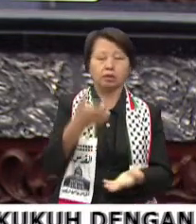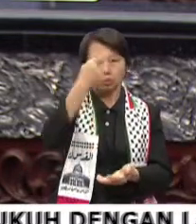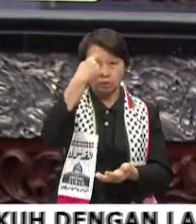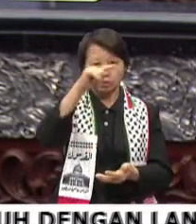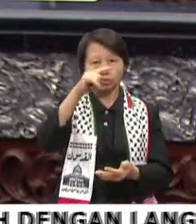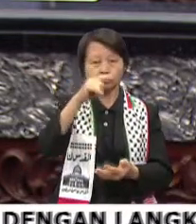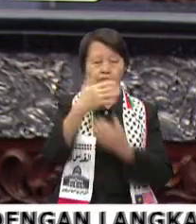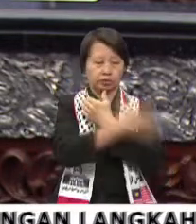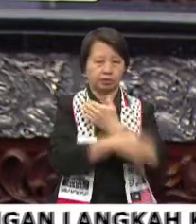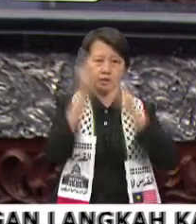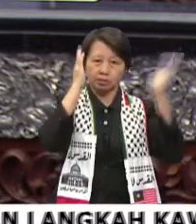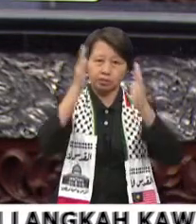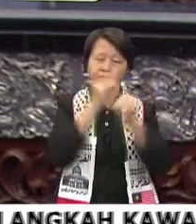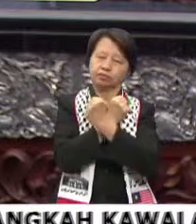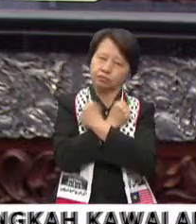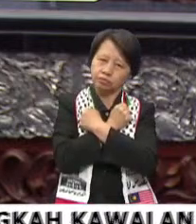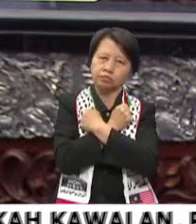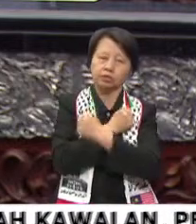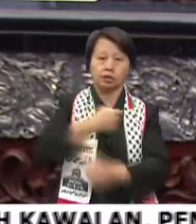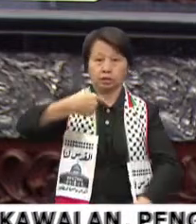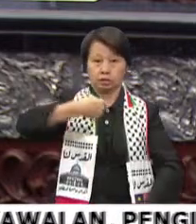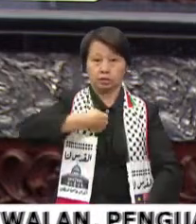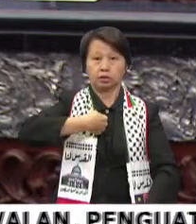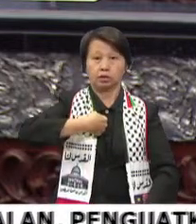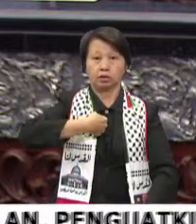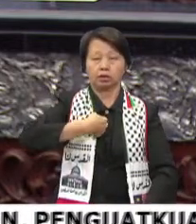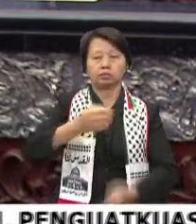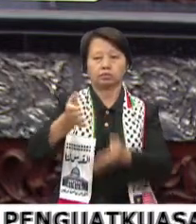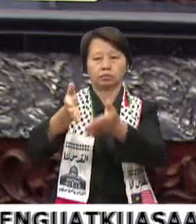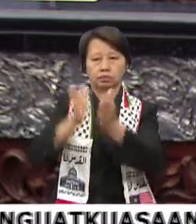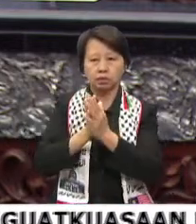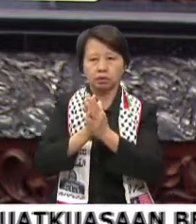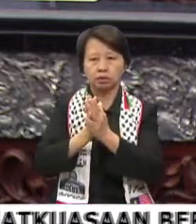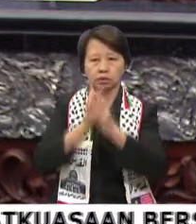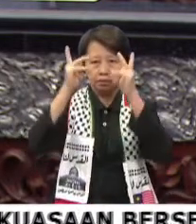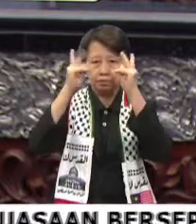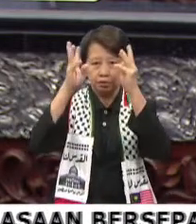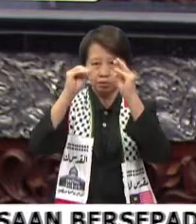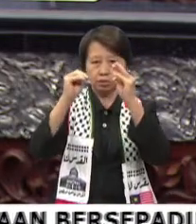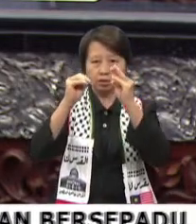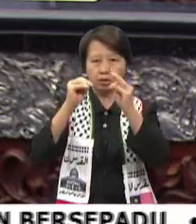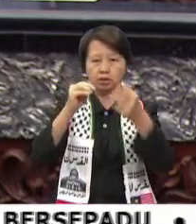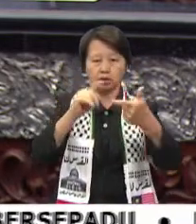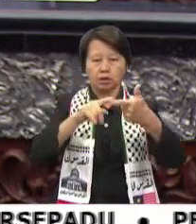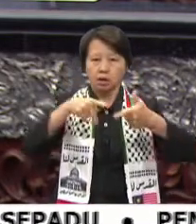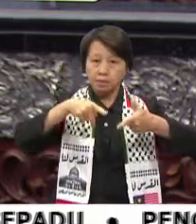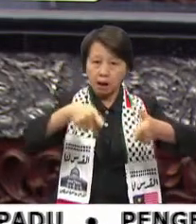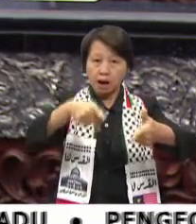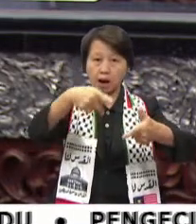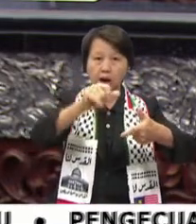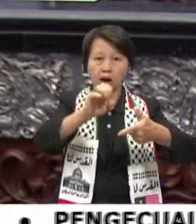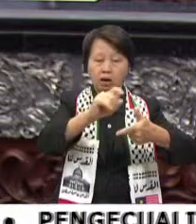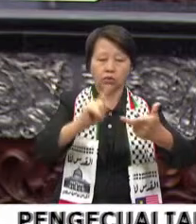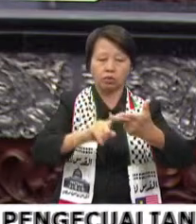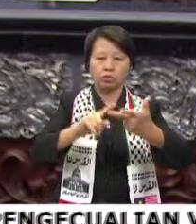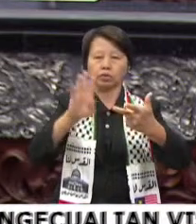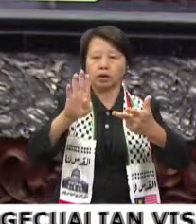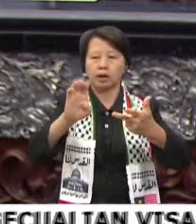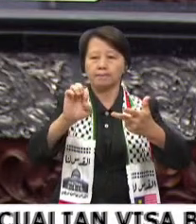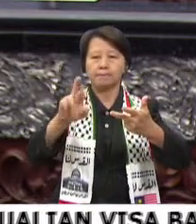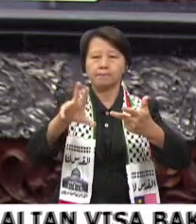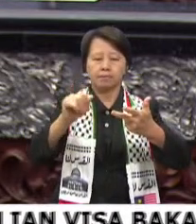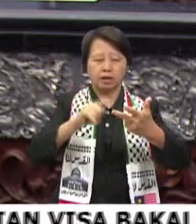negara yang tercinta saya meminta Tambun paguh dan juga ber